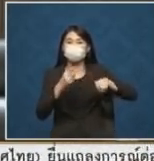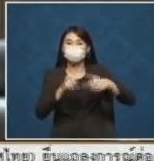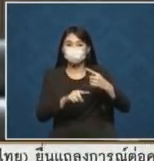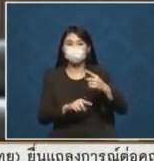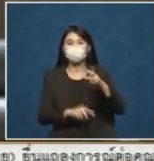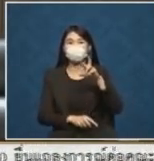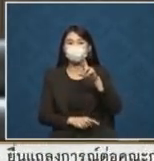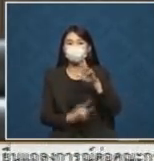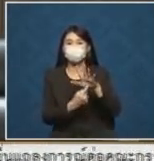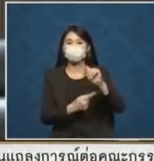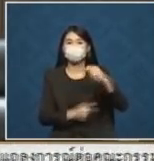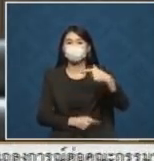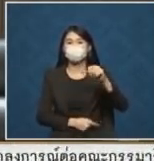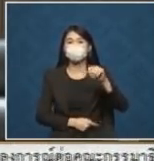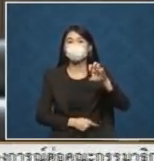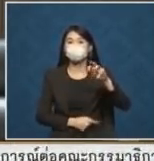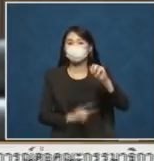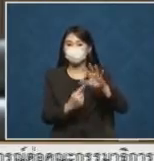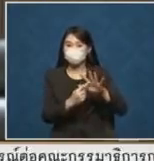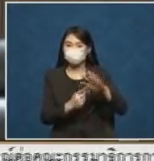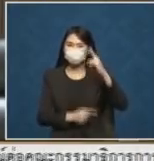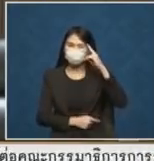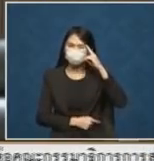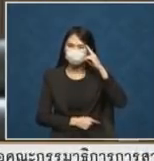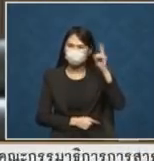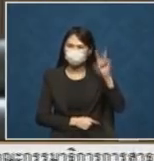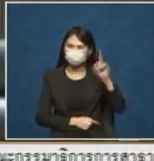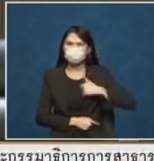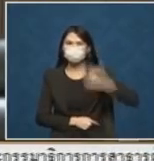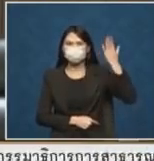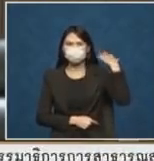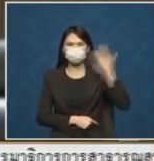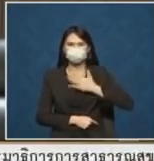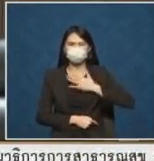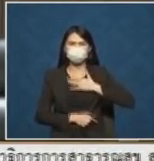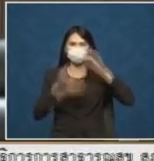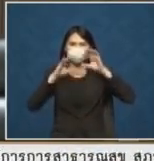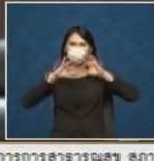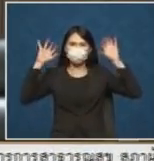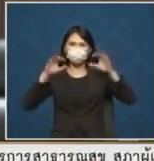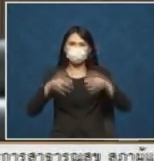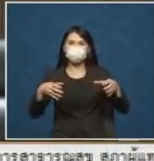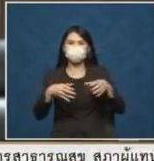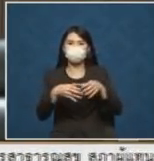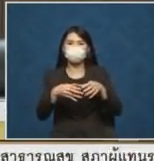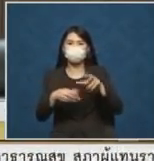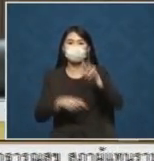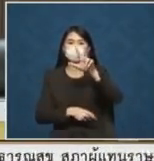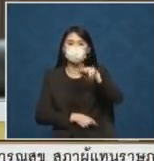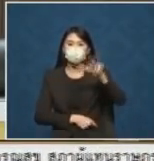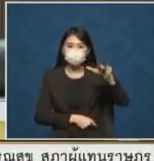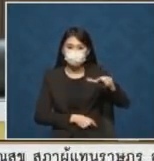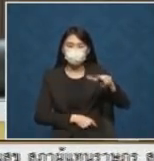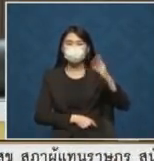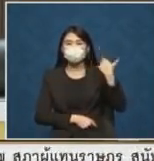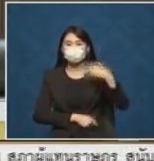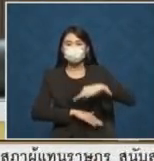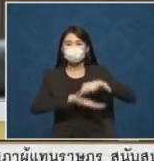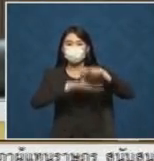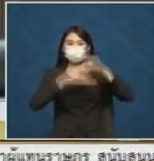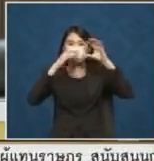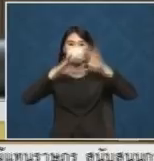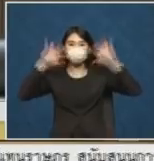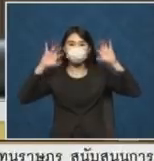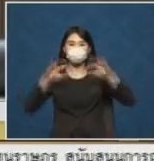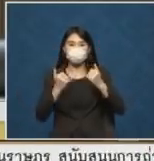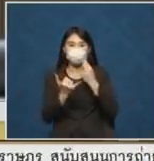เสียบเสียบเสียบเสียบเสียบทีนี้จากนั้นเวลา11:39หลังจากเกิดวิวาทะเรื่องรังสิมานะคะประธานที่ประชุมก็ให้